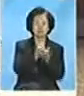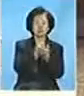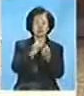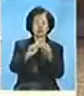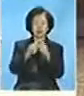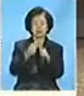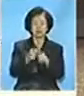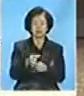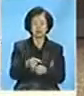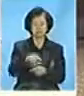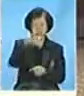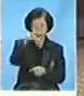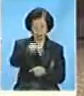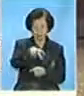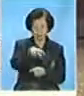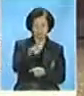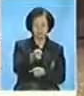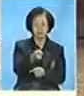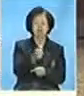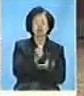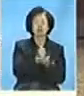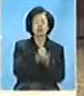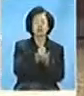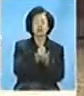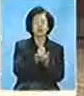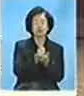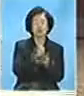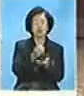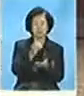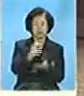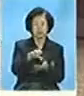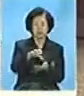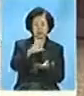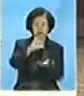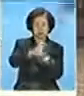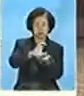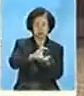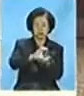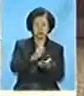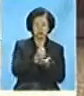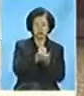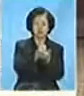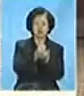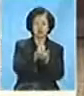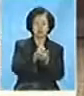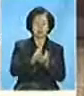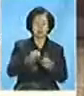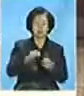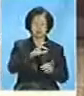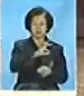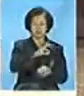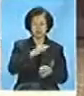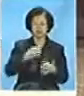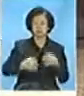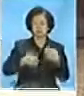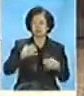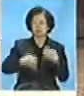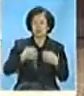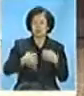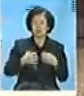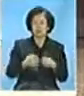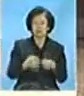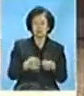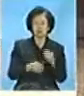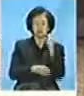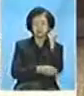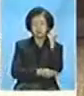าจะเป็นกองทุนที่จะช่วยบรรเทาความเดือดร้อนของสมาชิกของเราที่ตกทุกข์ได้ยาก